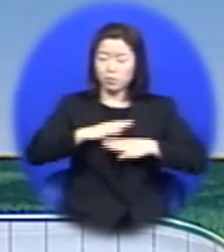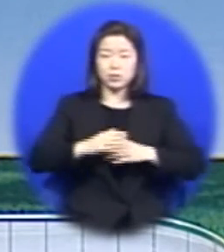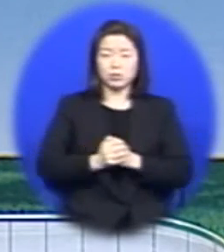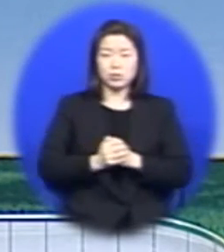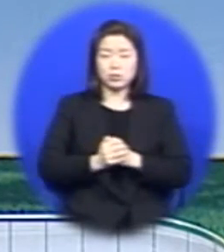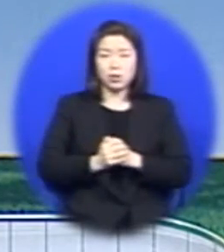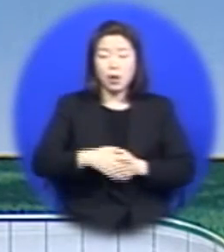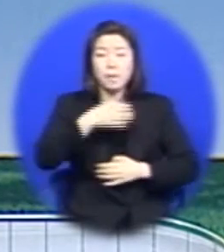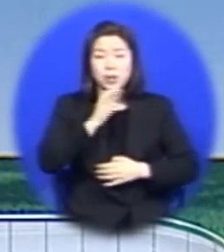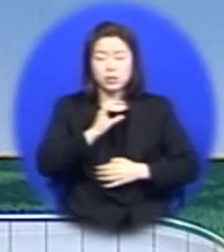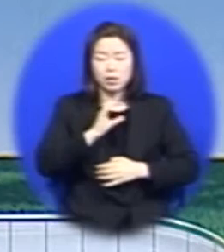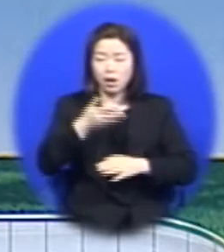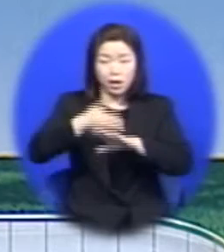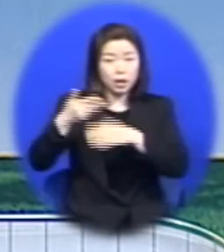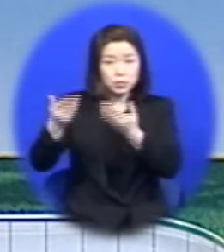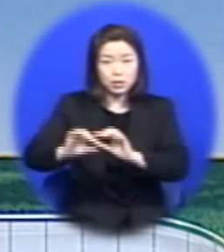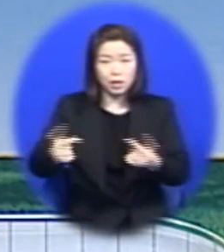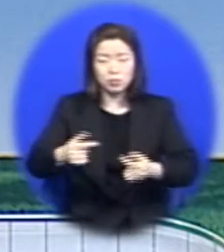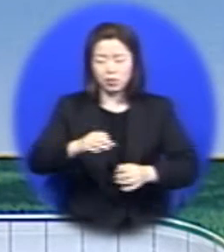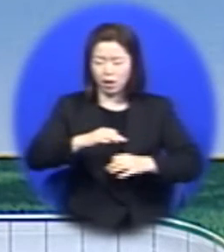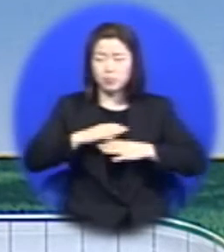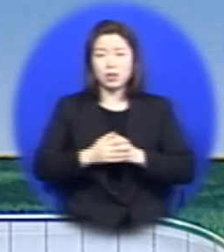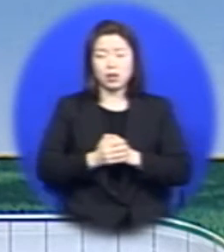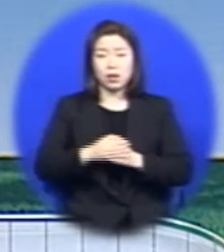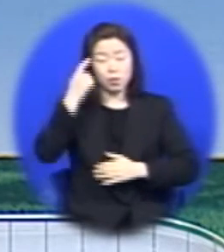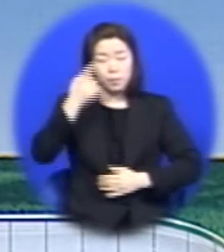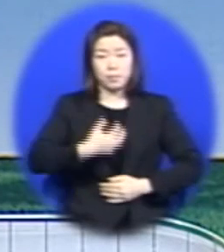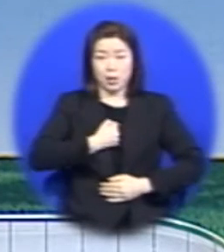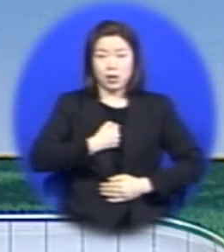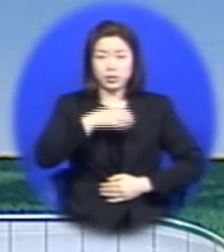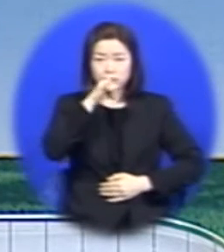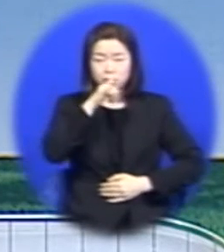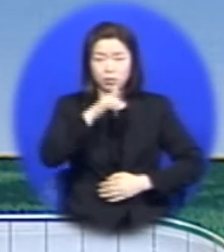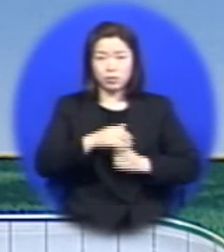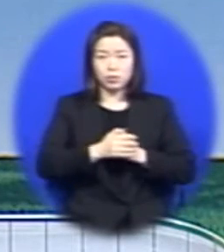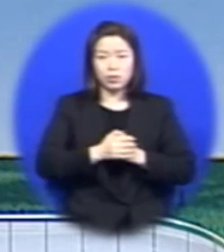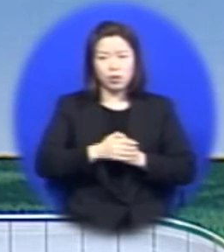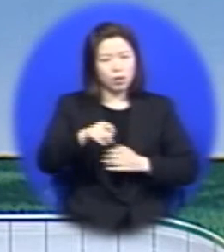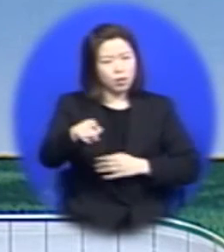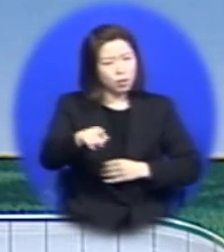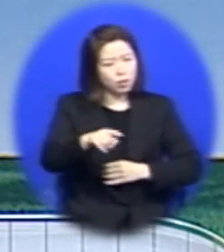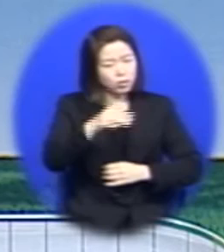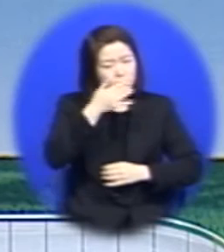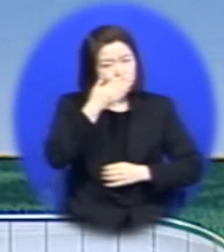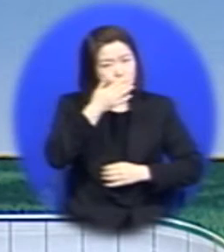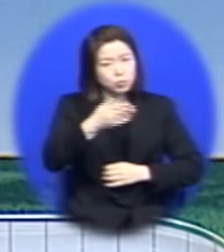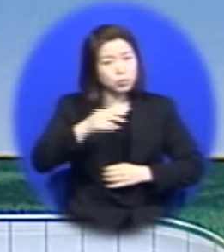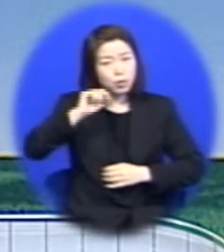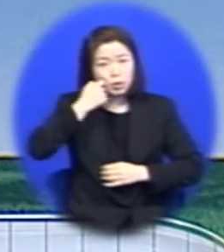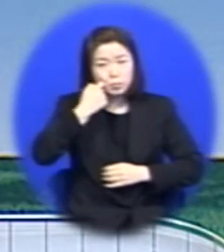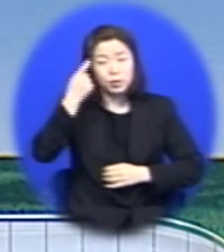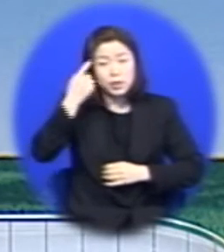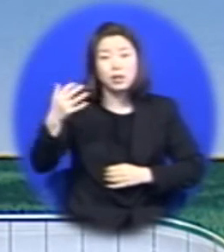베드로가 감사한 게 아니고 깜짝 놀랐습니다. 충격을 받았습니다. 있을 수 없는 일이 일어난 것처럼